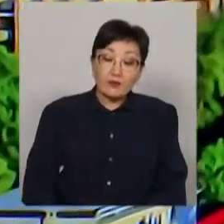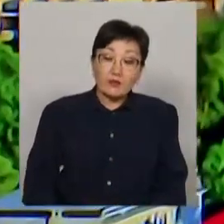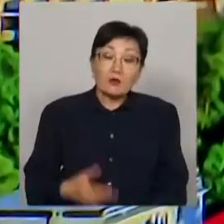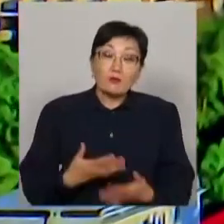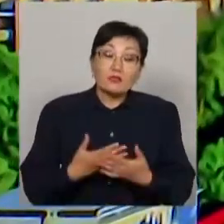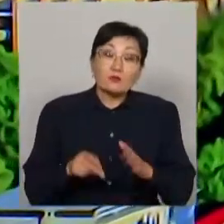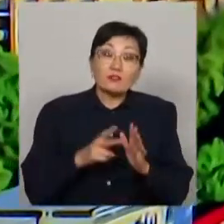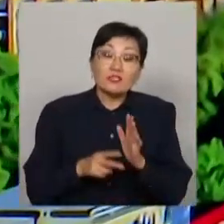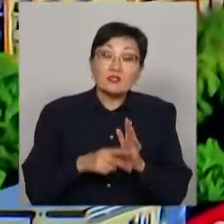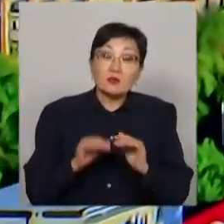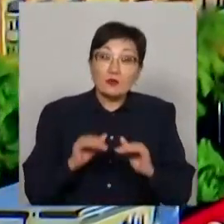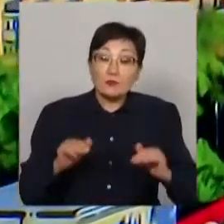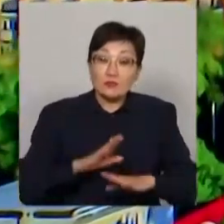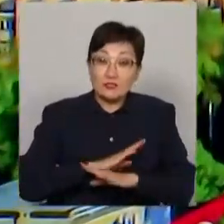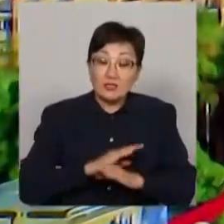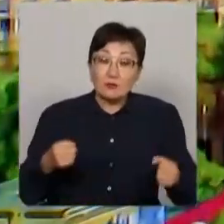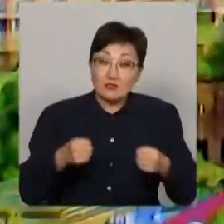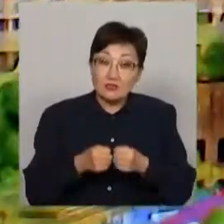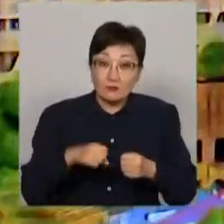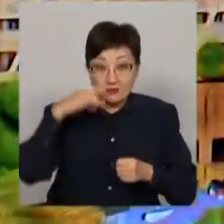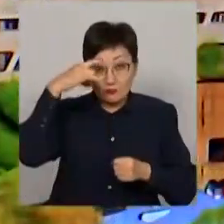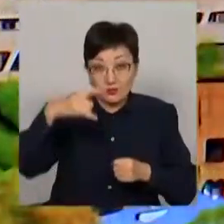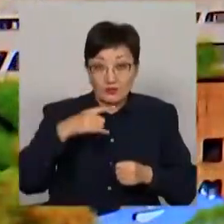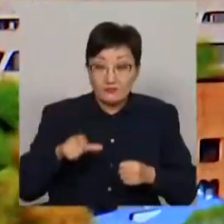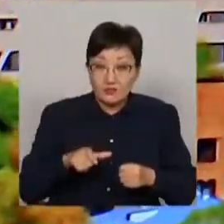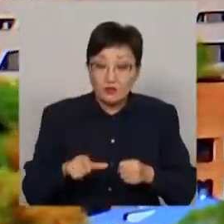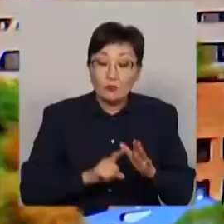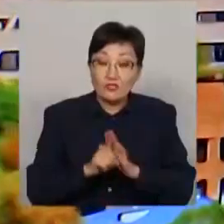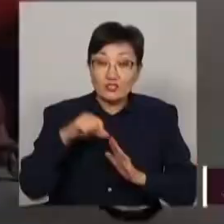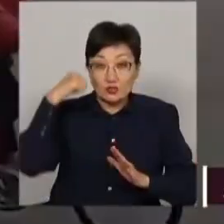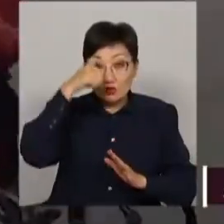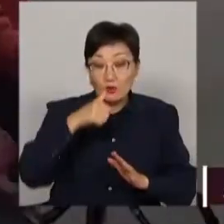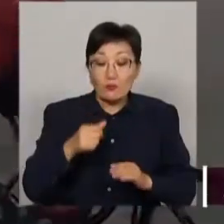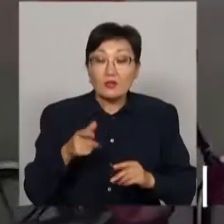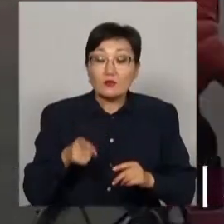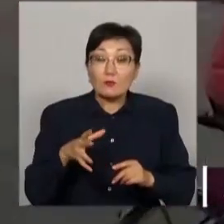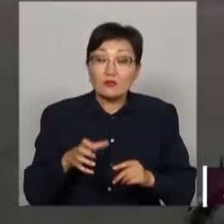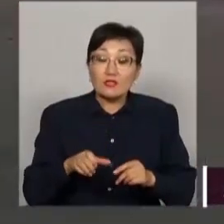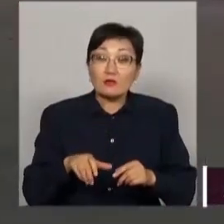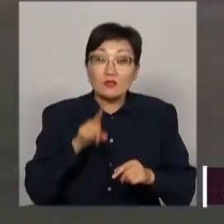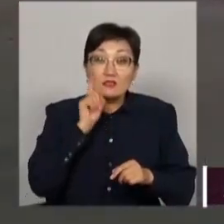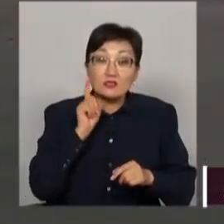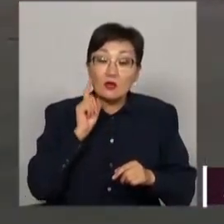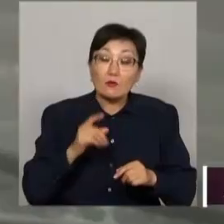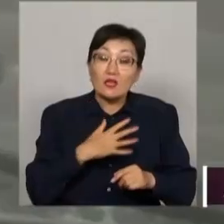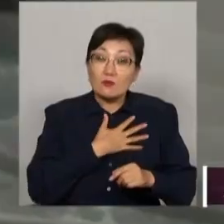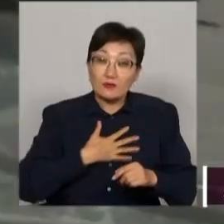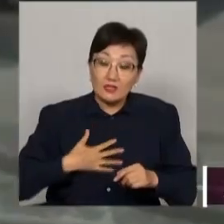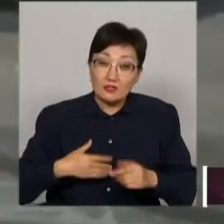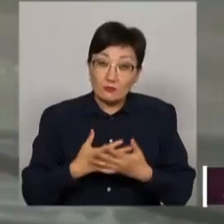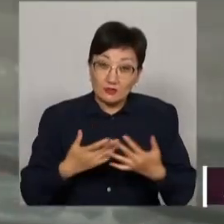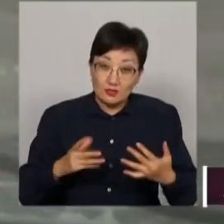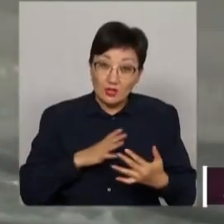Порядка 70 детей погибли в ДТП на казахстанских дорогах с начала года. 1500 несовершеннолетних получили различные